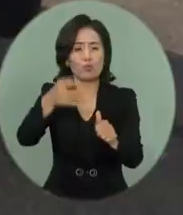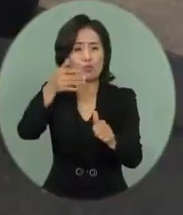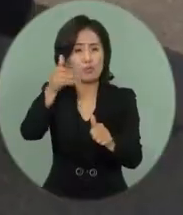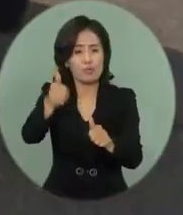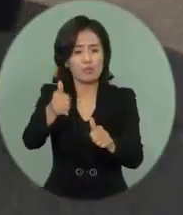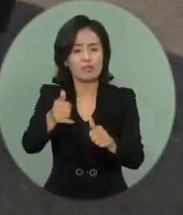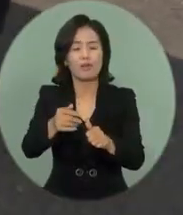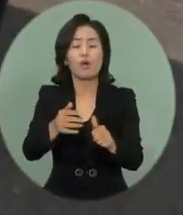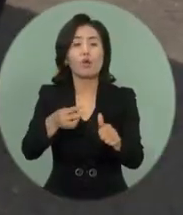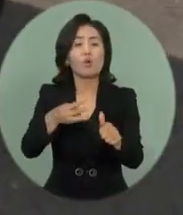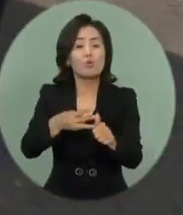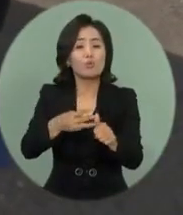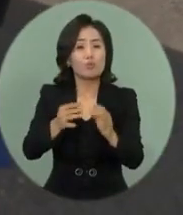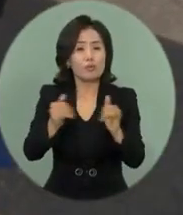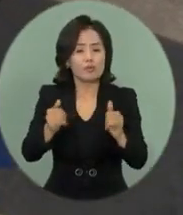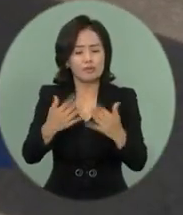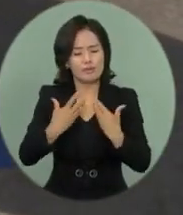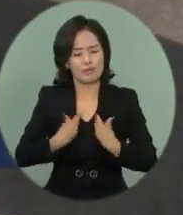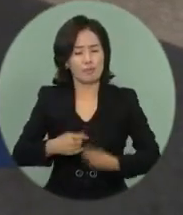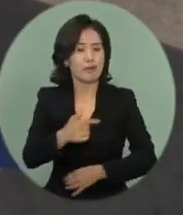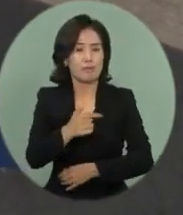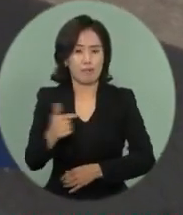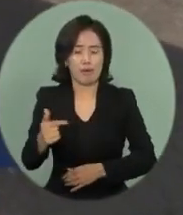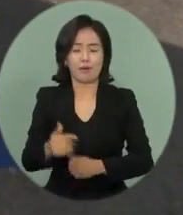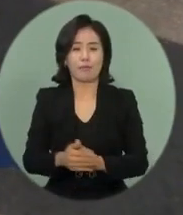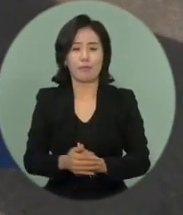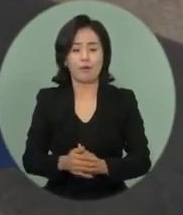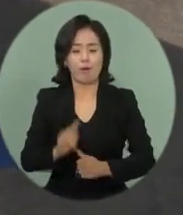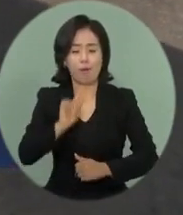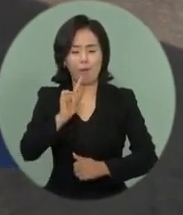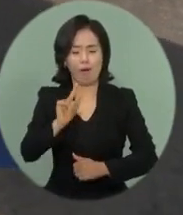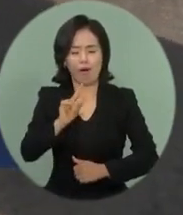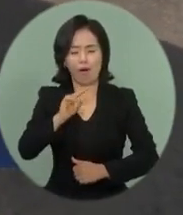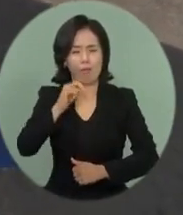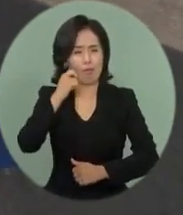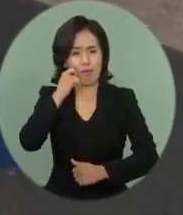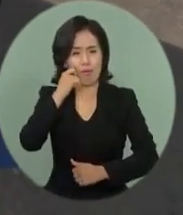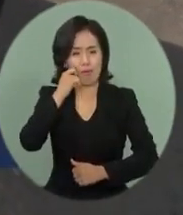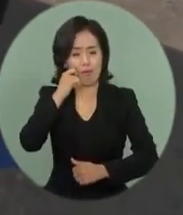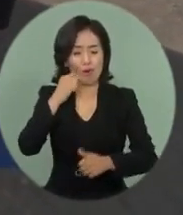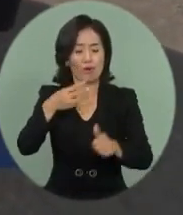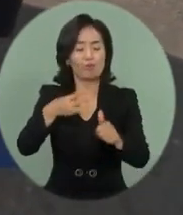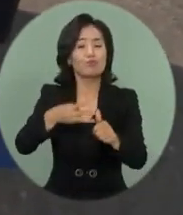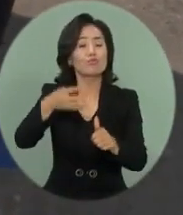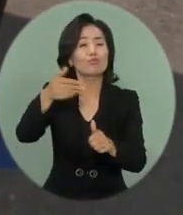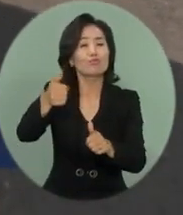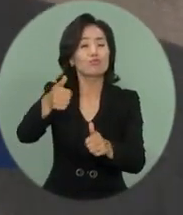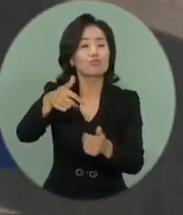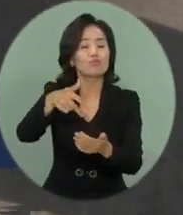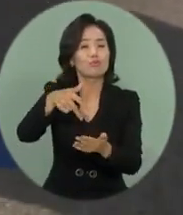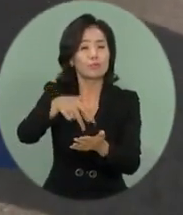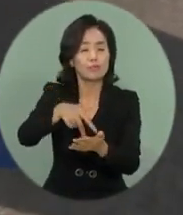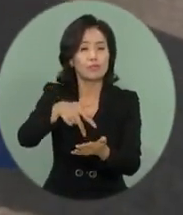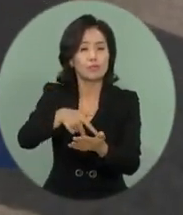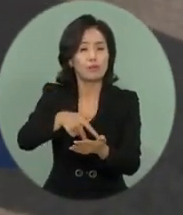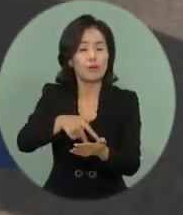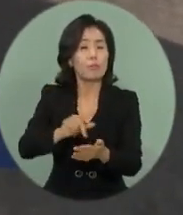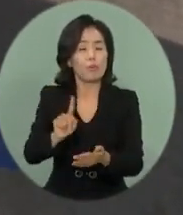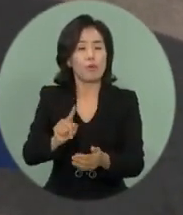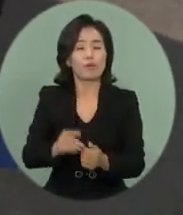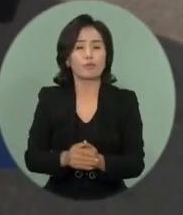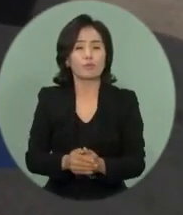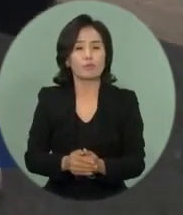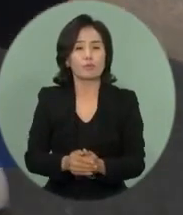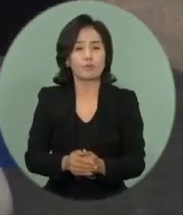드러냅니다. 말할 수가 없지. 이거 군으로 봐서는 얼마나 이거 지금 거식은